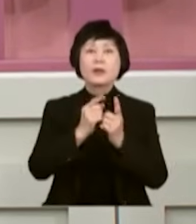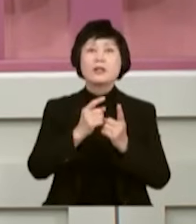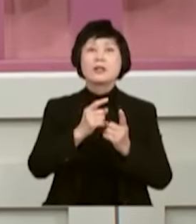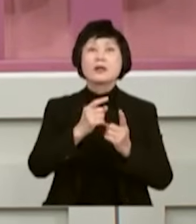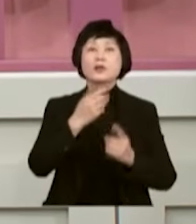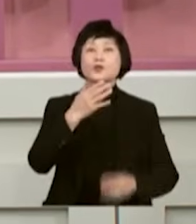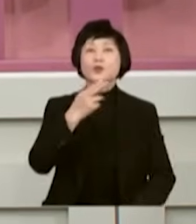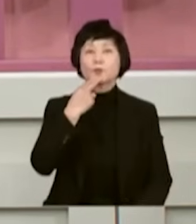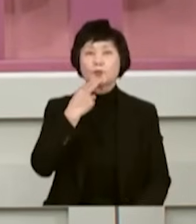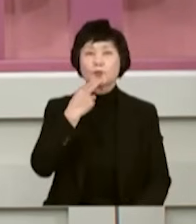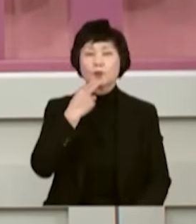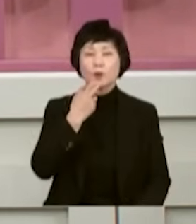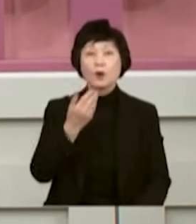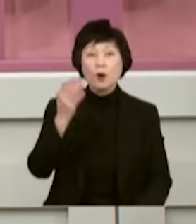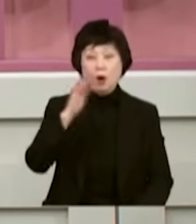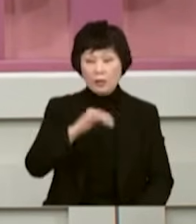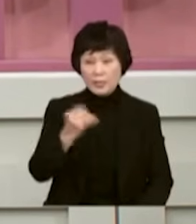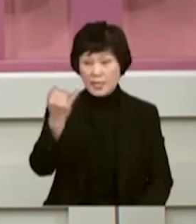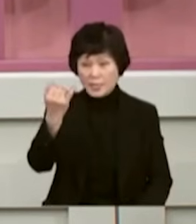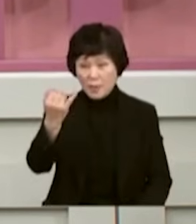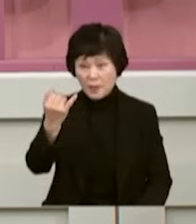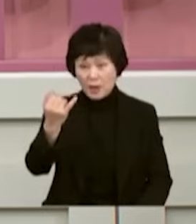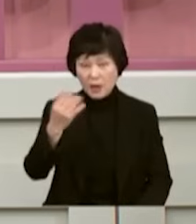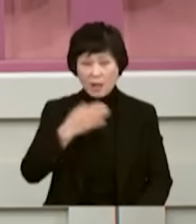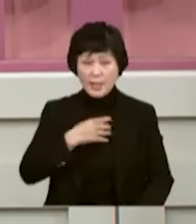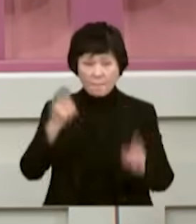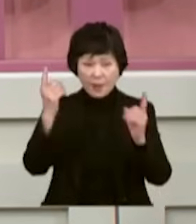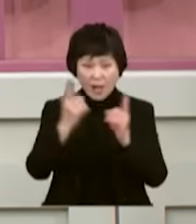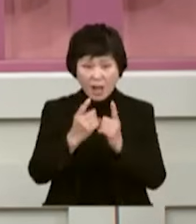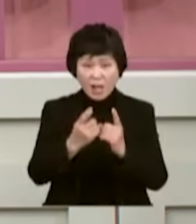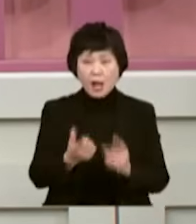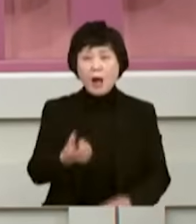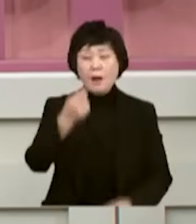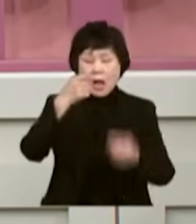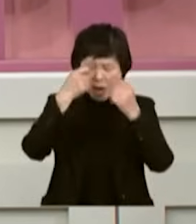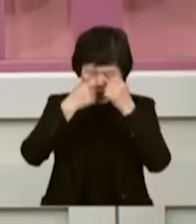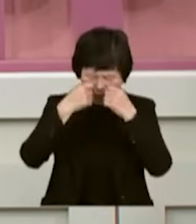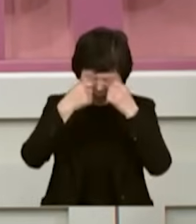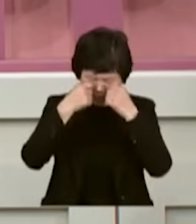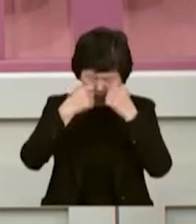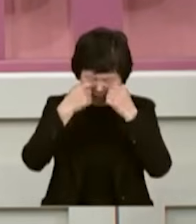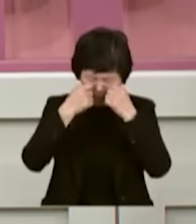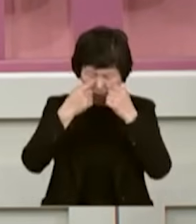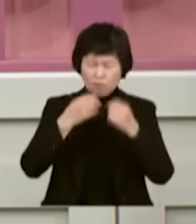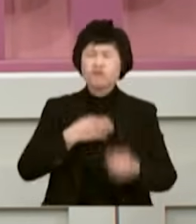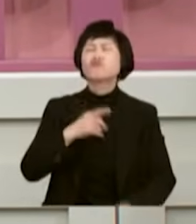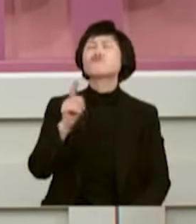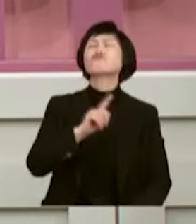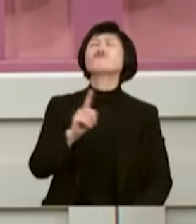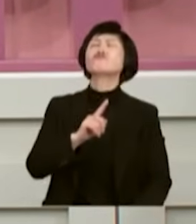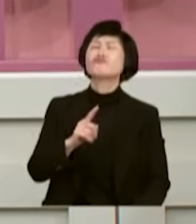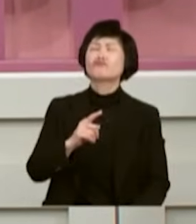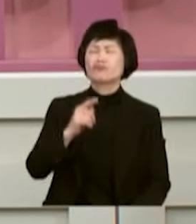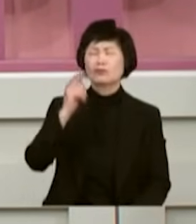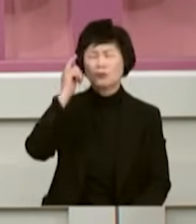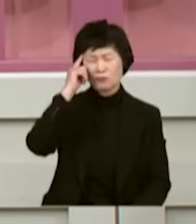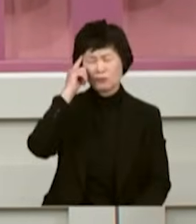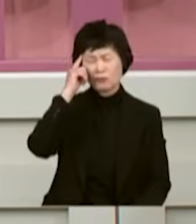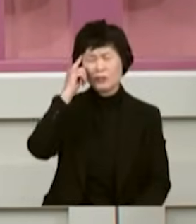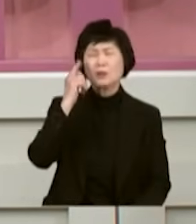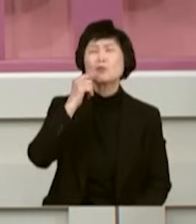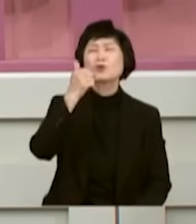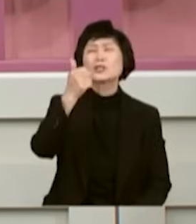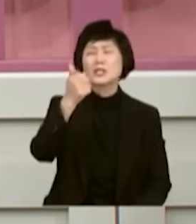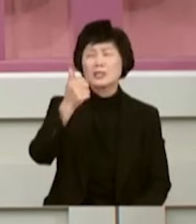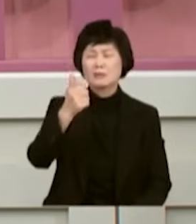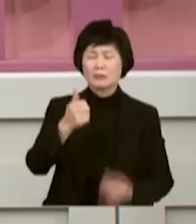이 자매가 뭐 만나자마자 앉더니 펑펑 울어요. 왜요? 내가 뭔데 목사님하고